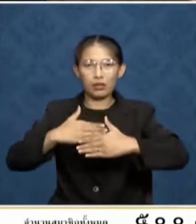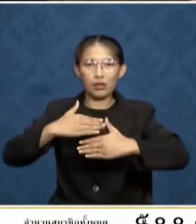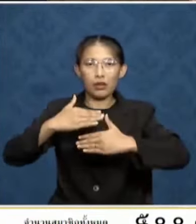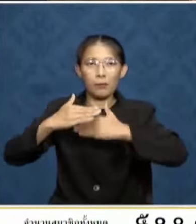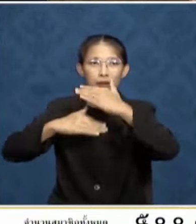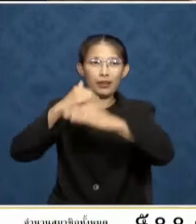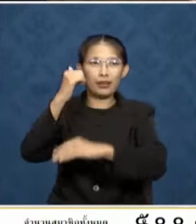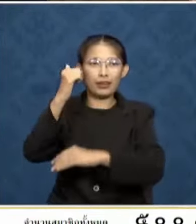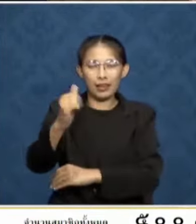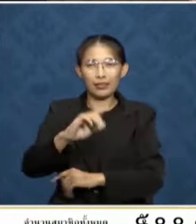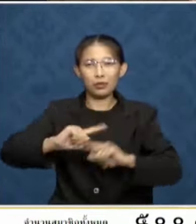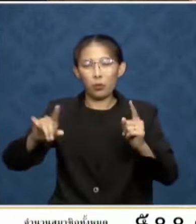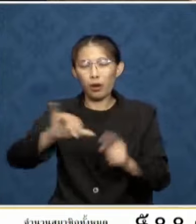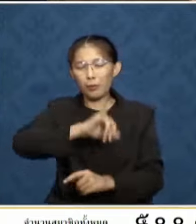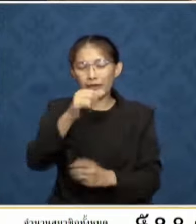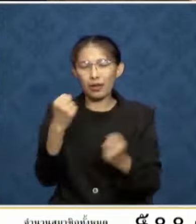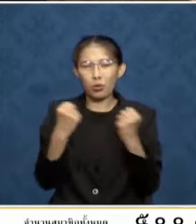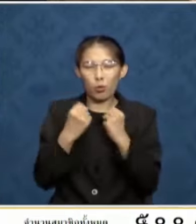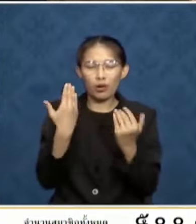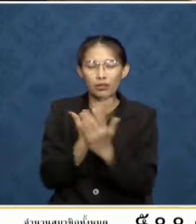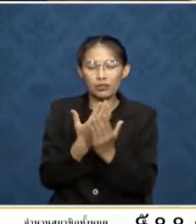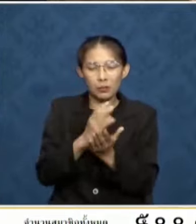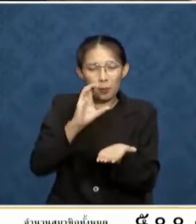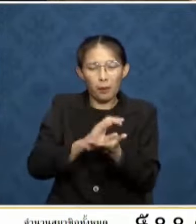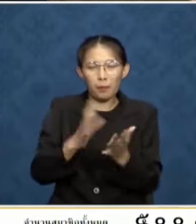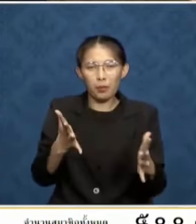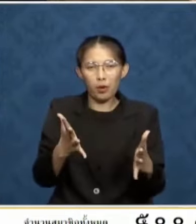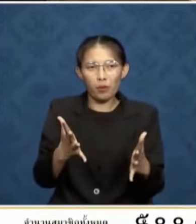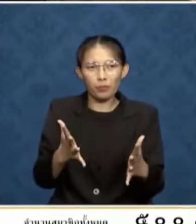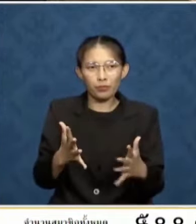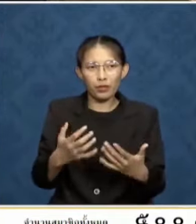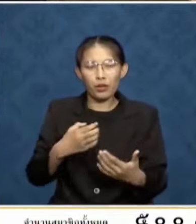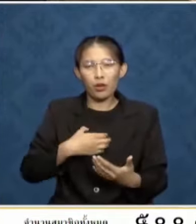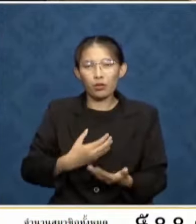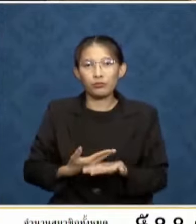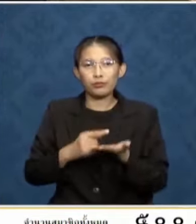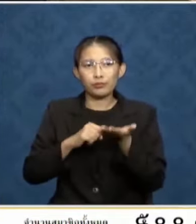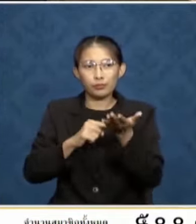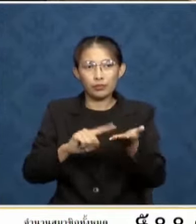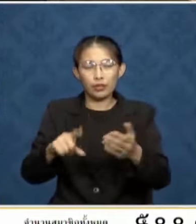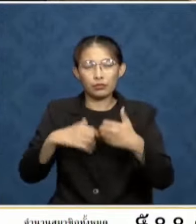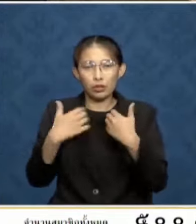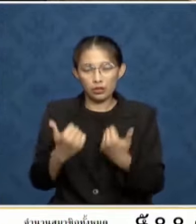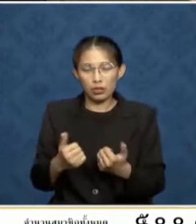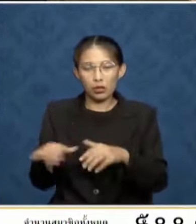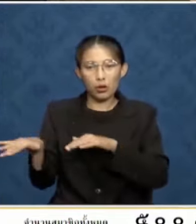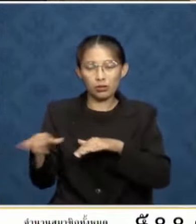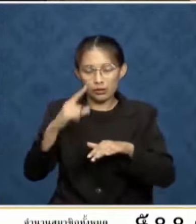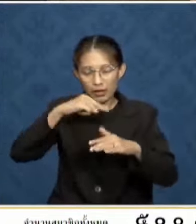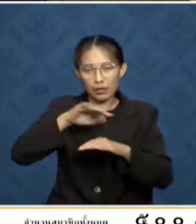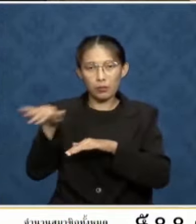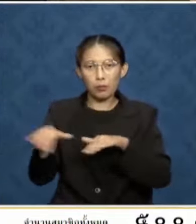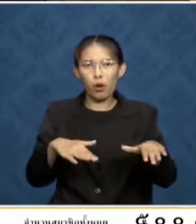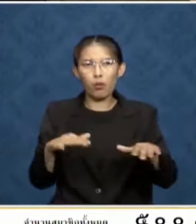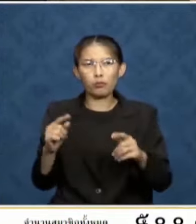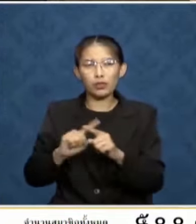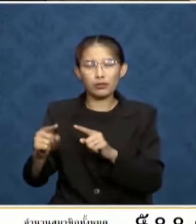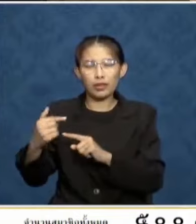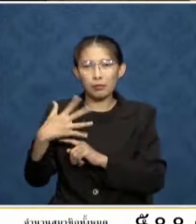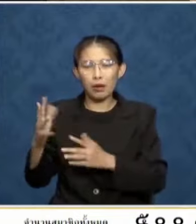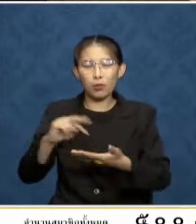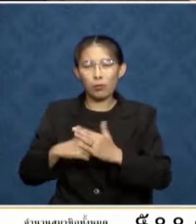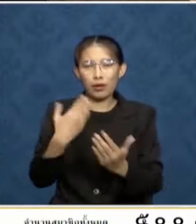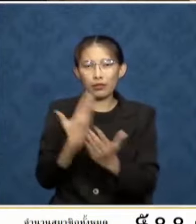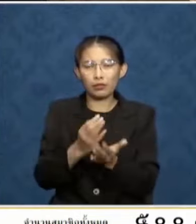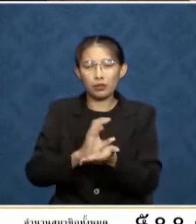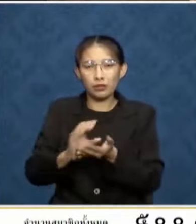าถ้ท่านกลัวว่เราอจะมงไม้พอที่จะทำใหสเหานเกขได้จริงผมขอเน้วา ปเทศไทยใปัจบัมความพ้อมหายด้านแล้วไม่ได้้ใช้งประณเพ